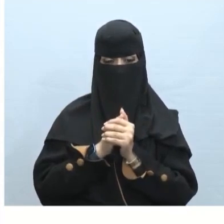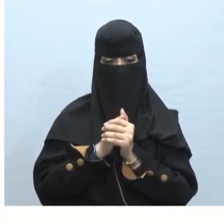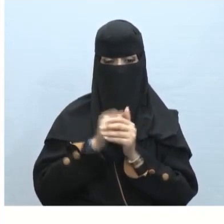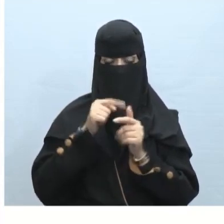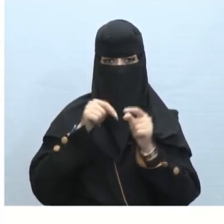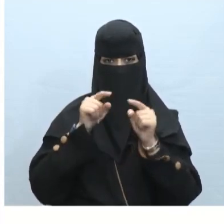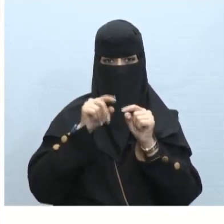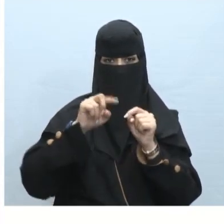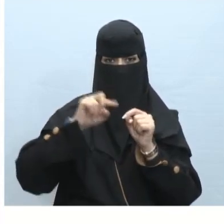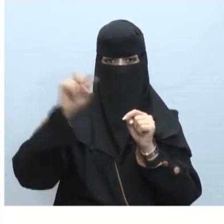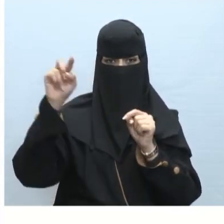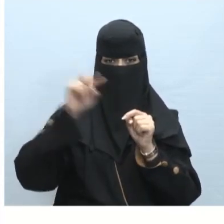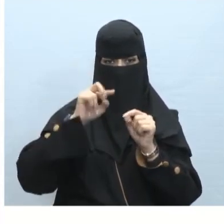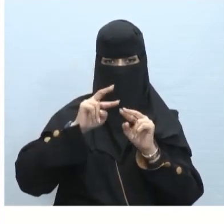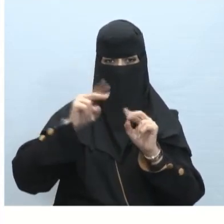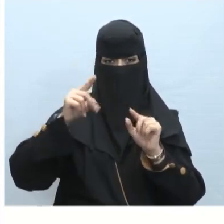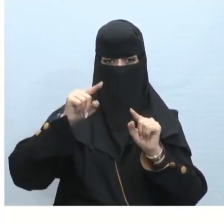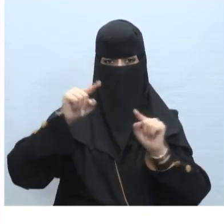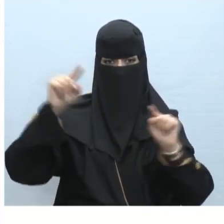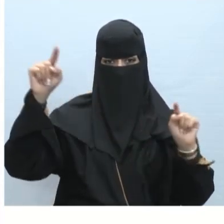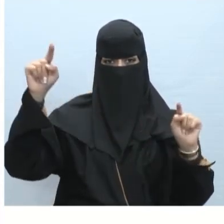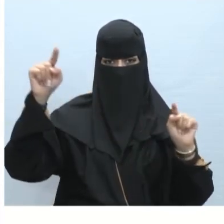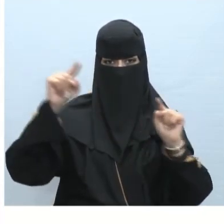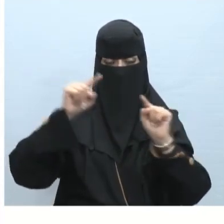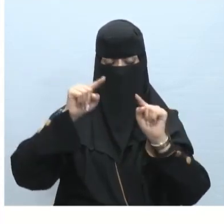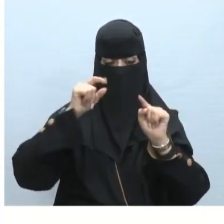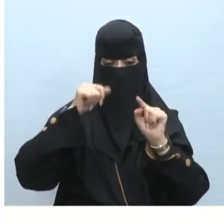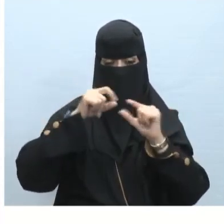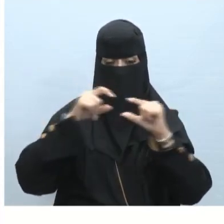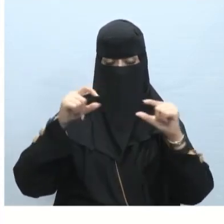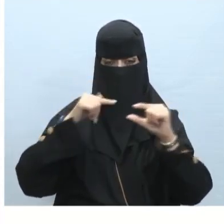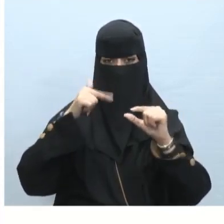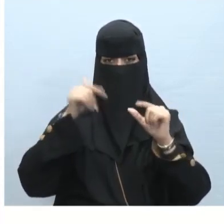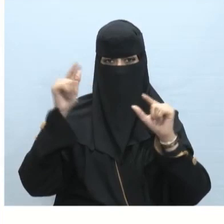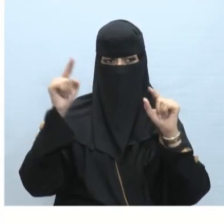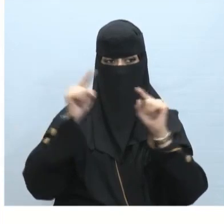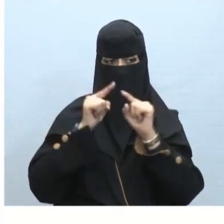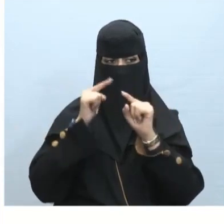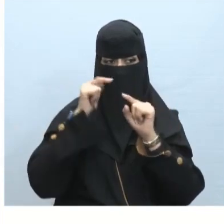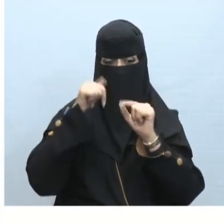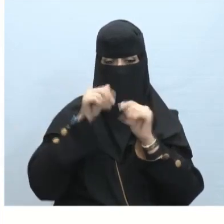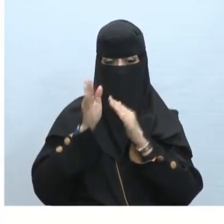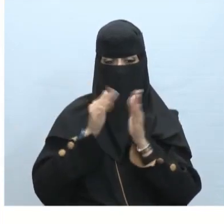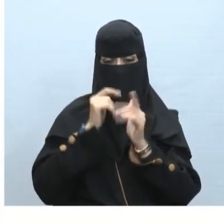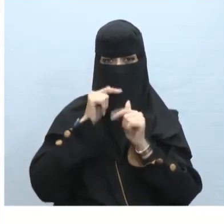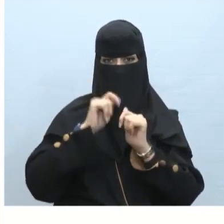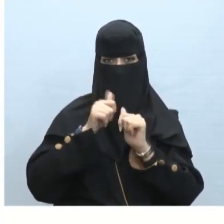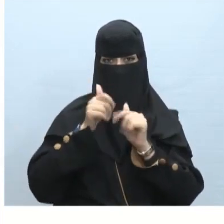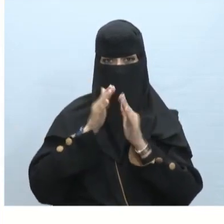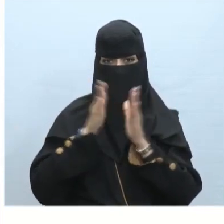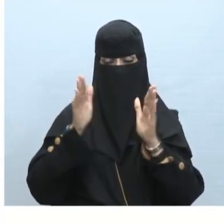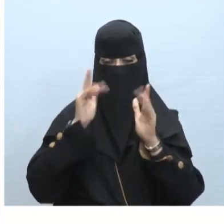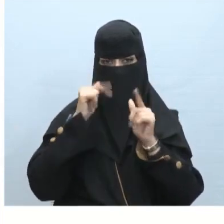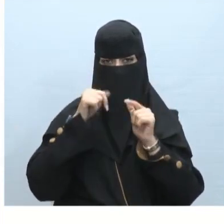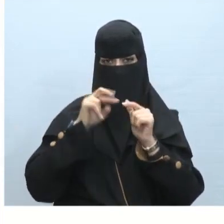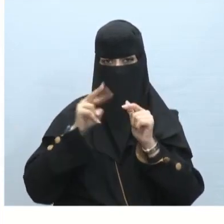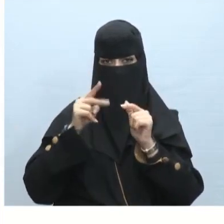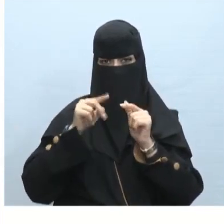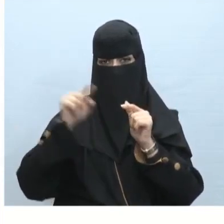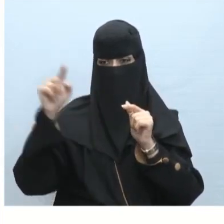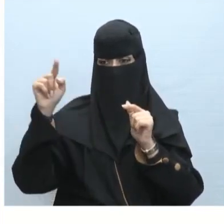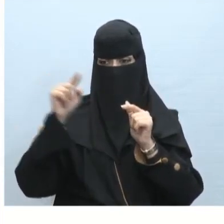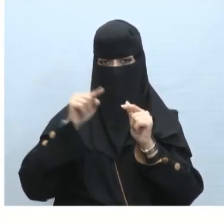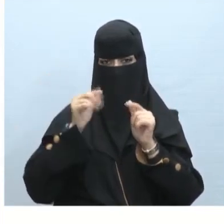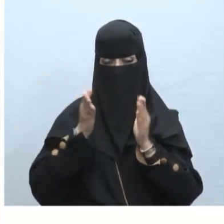بالضغط على المقابض تستطيع تكبير او تصغير مسمارت ارض تكبيره بسحب الى